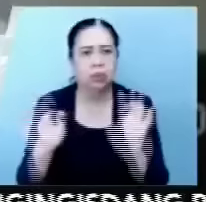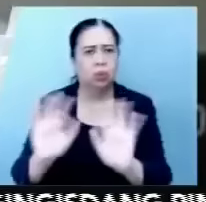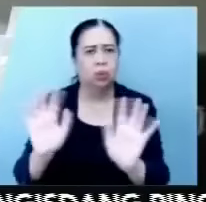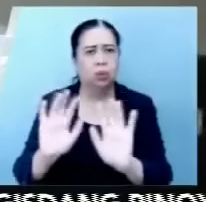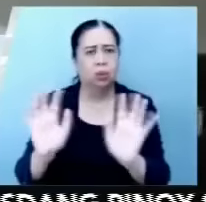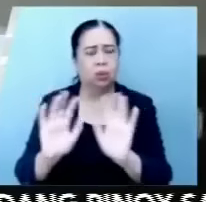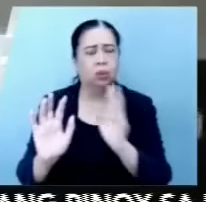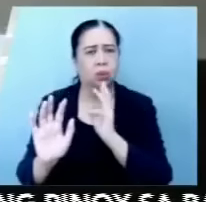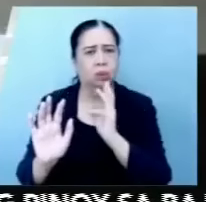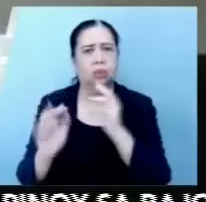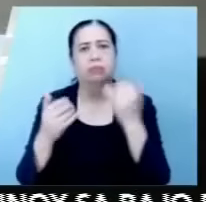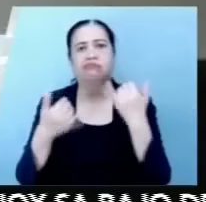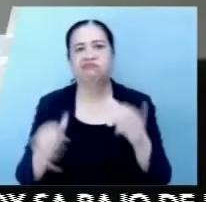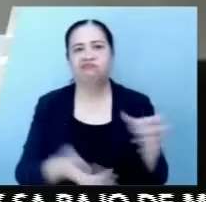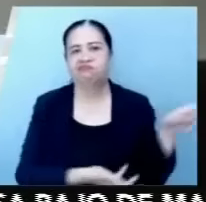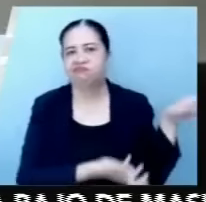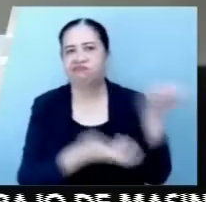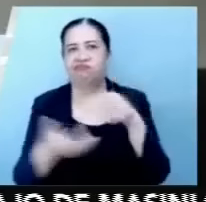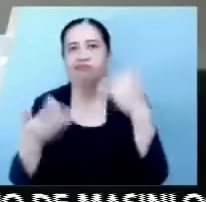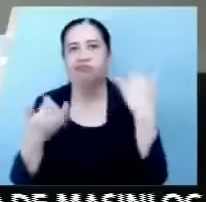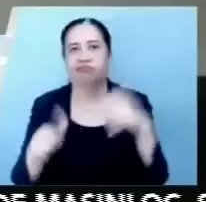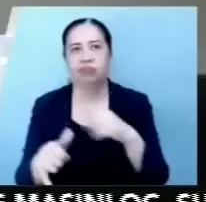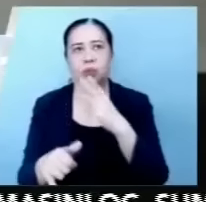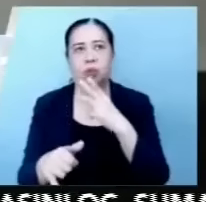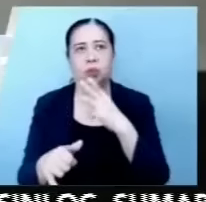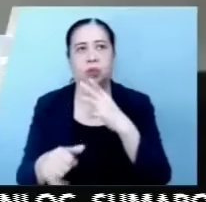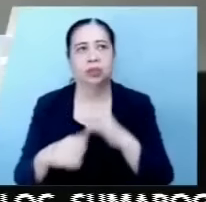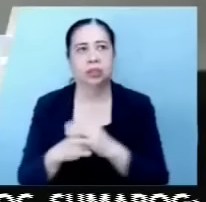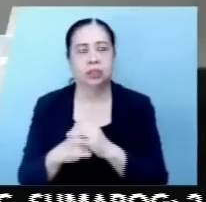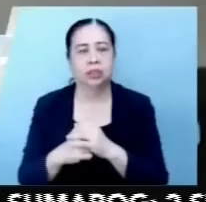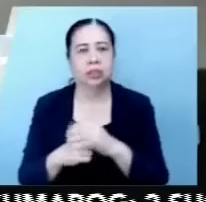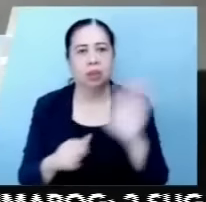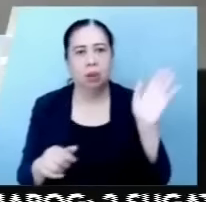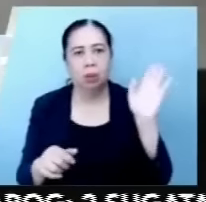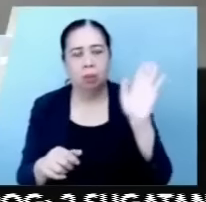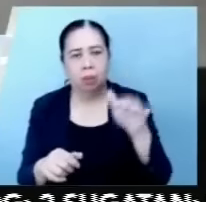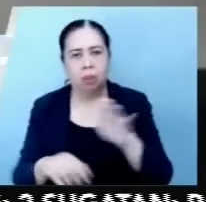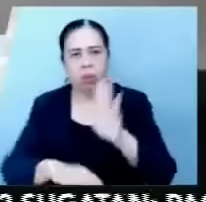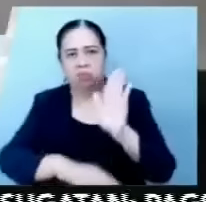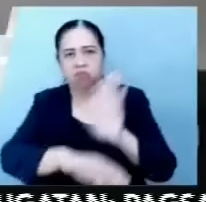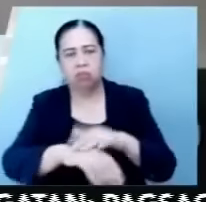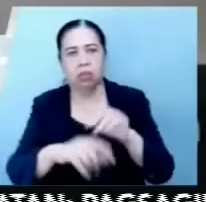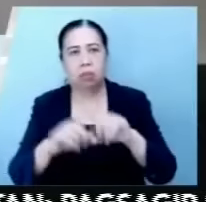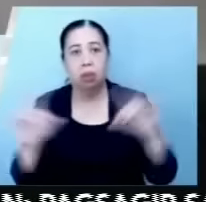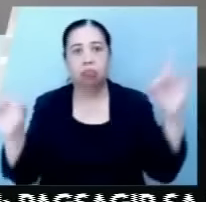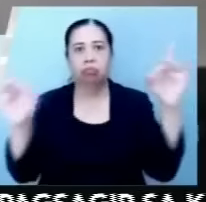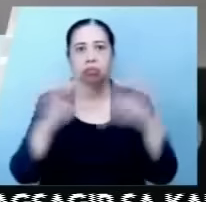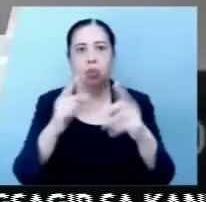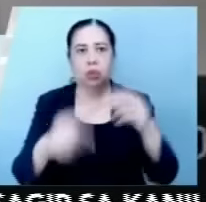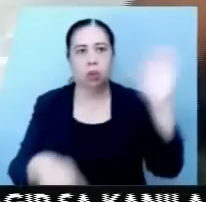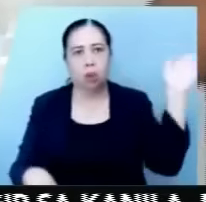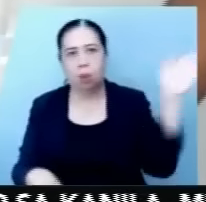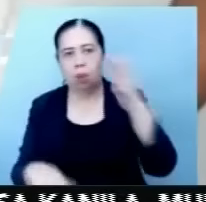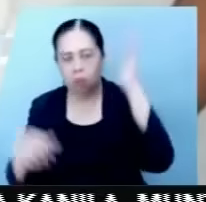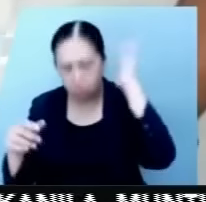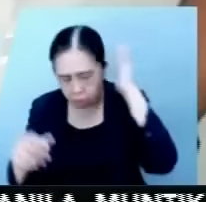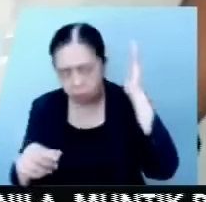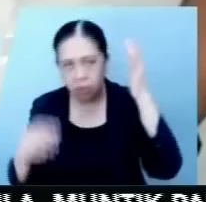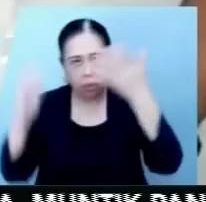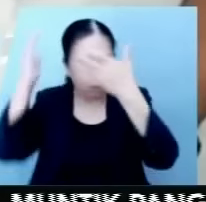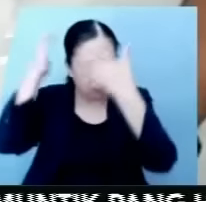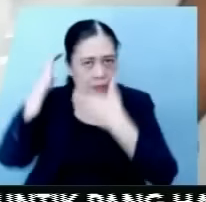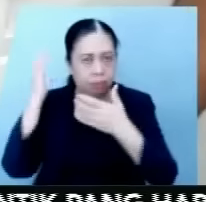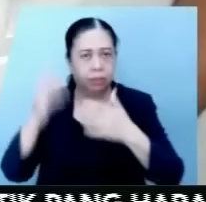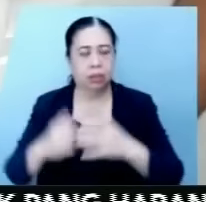basain pero binuhusan pa rin siya ng tubig. Tinapik ng rider ang kamay ng lalaki pero gumanti ito ng hampas sa helmet. Nagsabi po ako na,